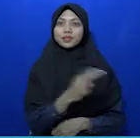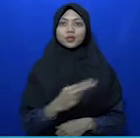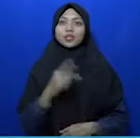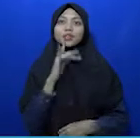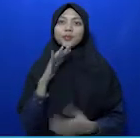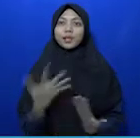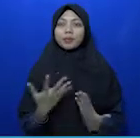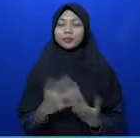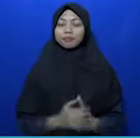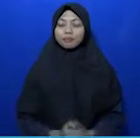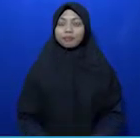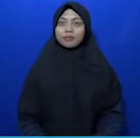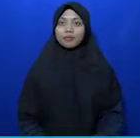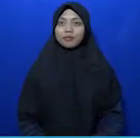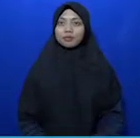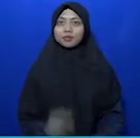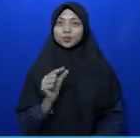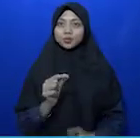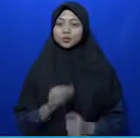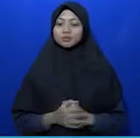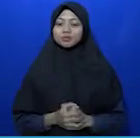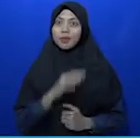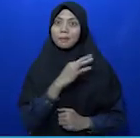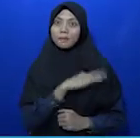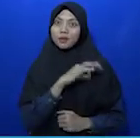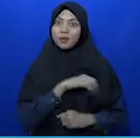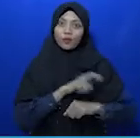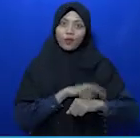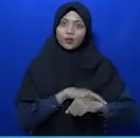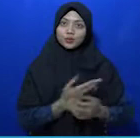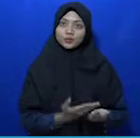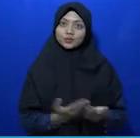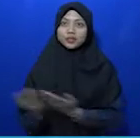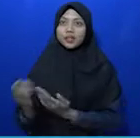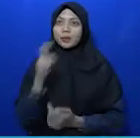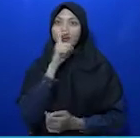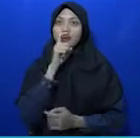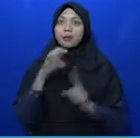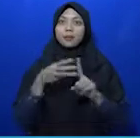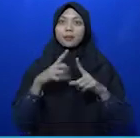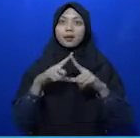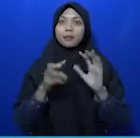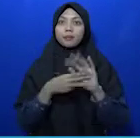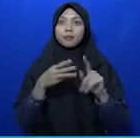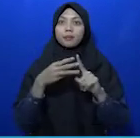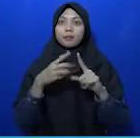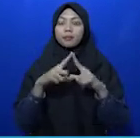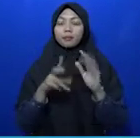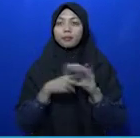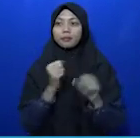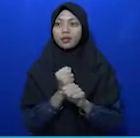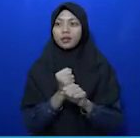rekan-rekan, untuk memanfaatkan waktu dengan baik, kami persilakan Pak Bambang untuk menyampaikan